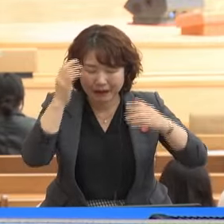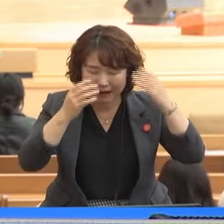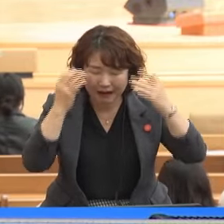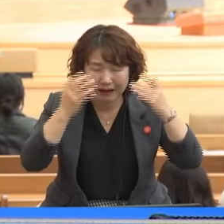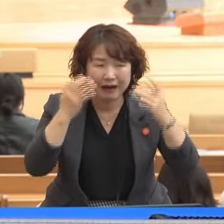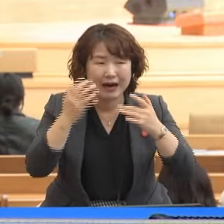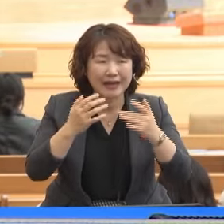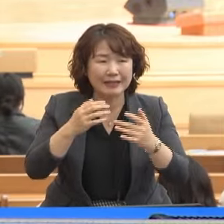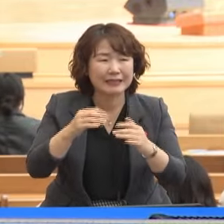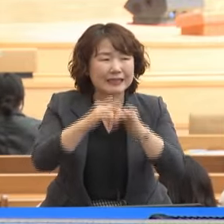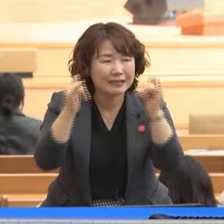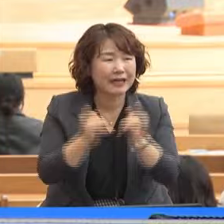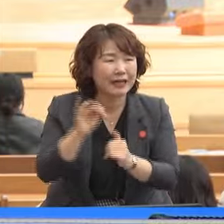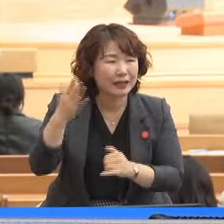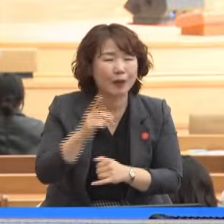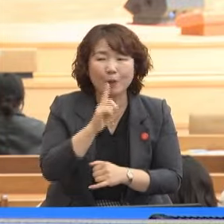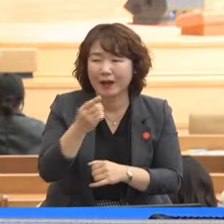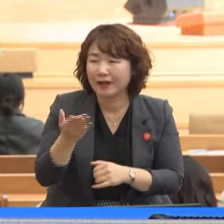막 헐떡거리는 세상이야.